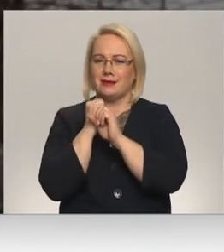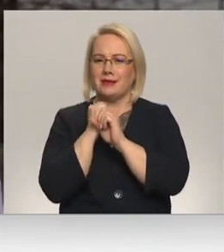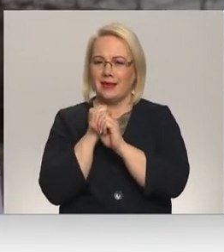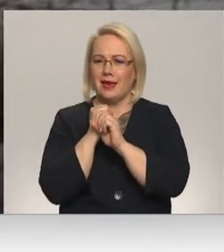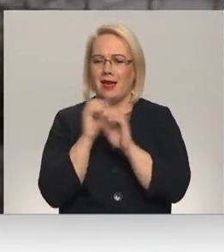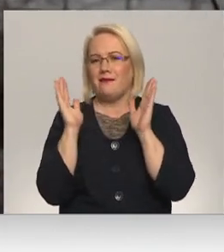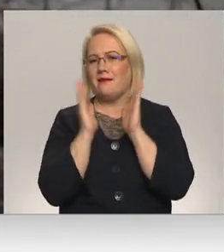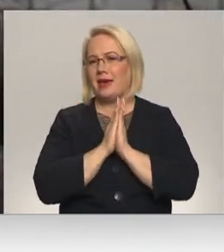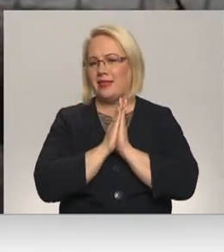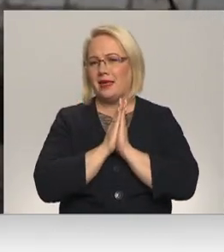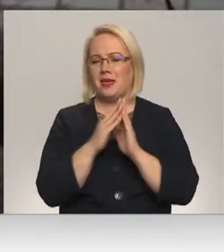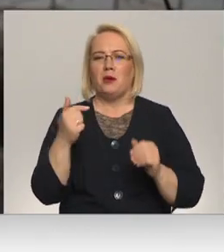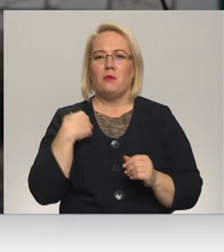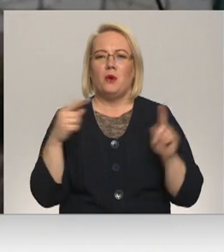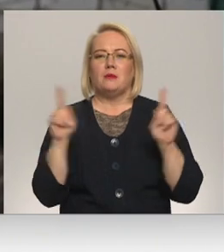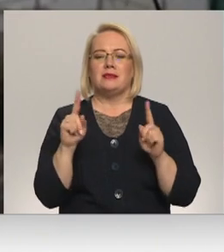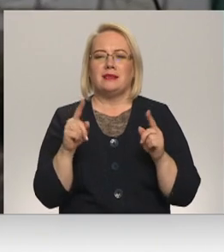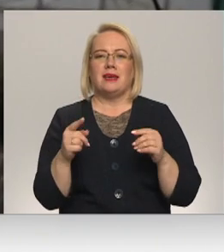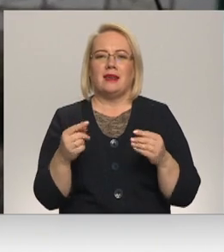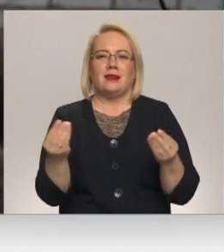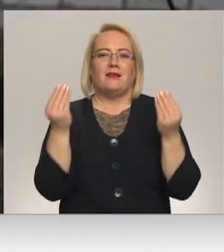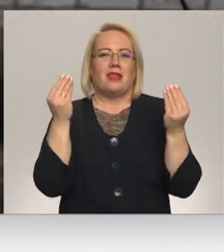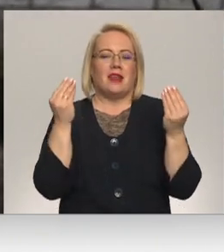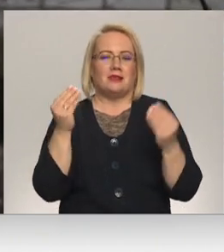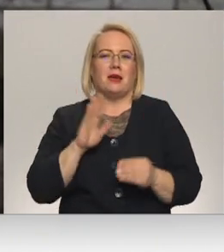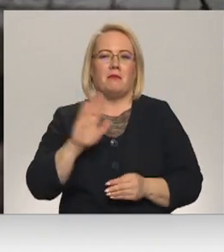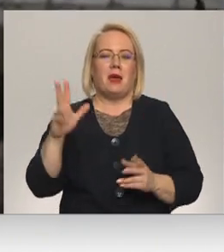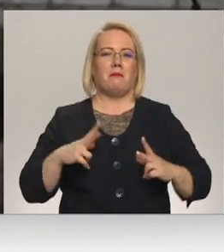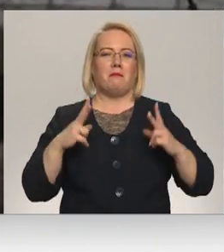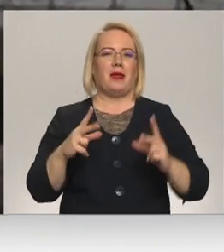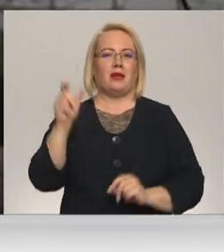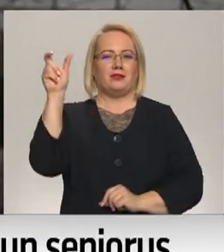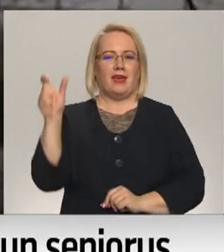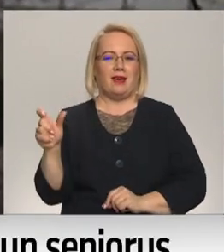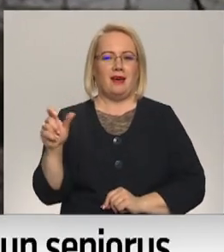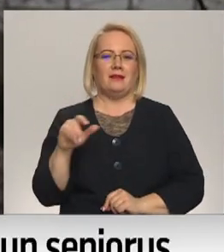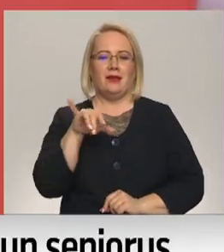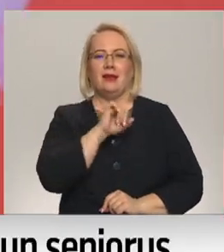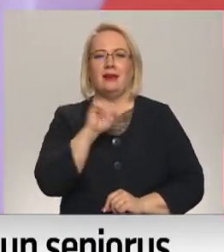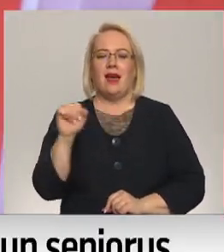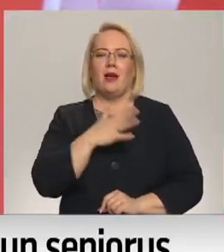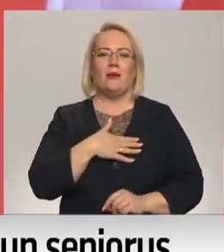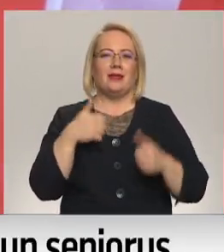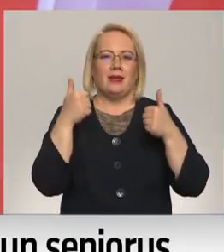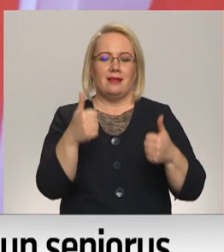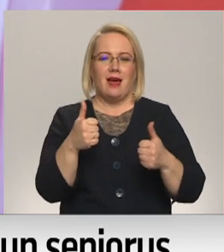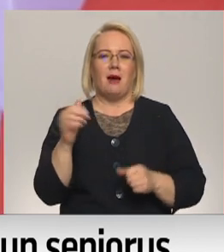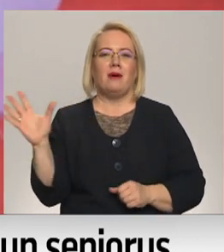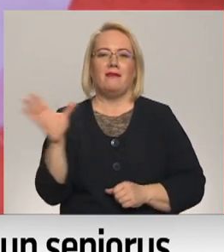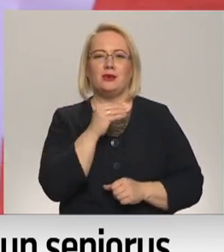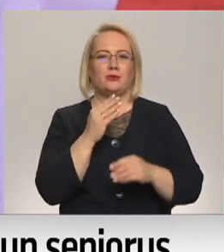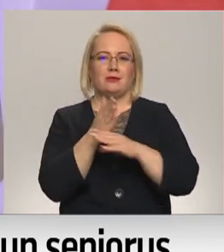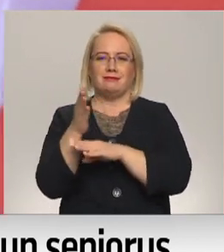dieniņi, mums taču vienreizēji tie priekšnieki. Jā, ļoti labi. Visur jau tā